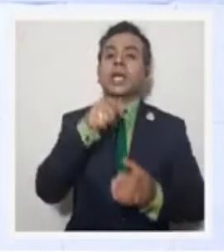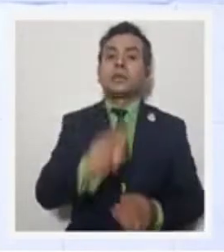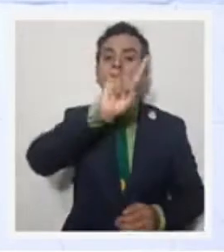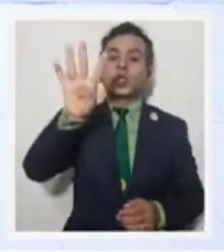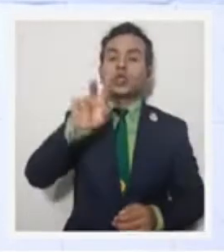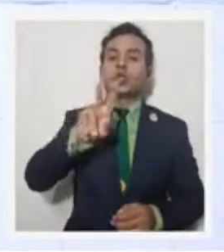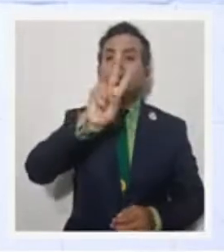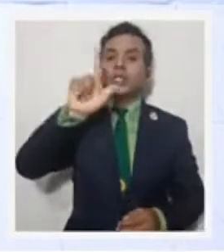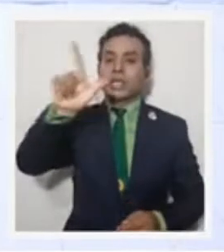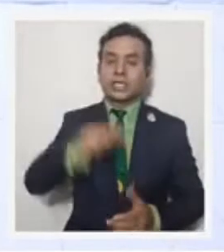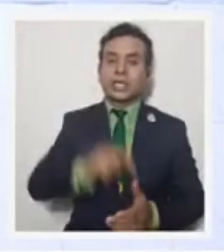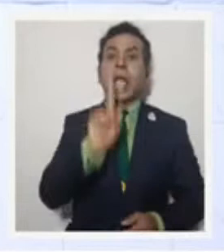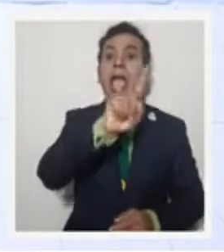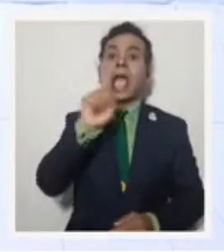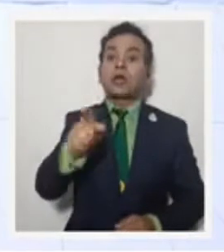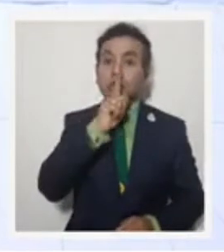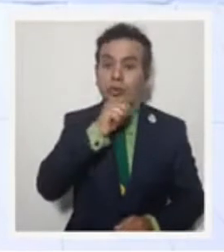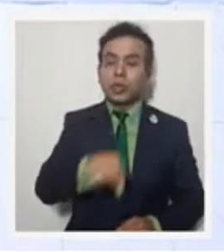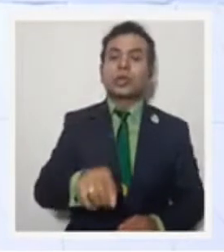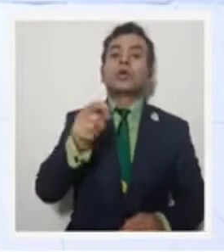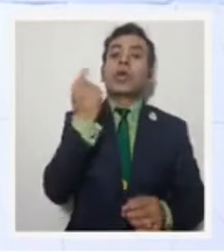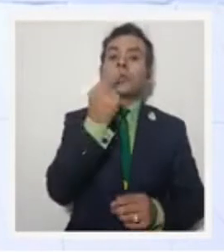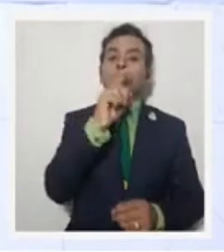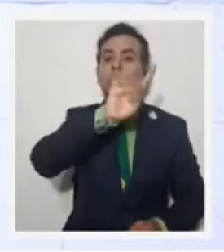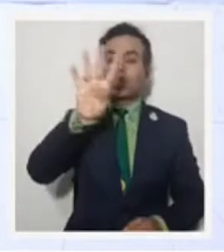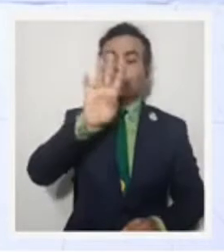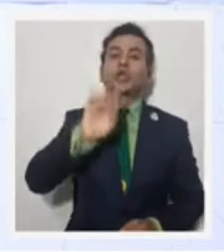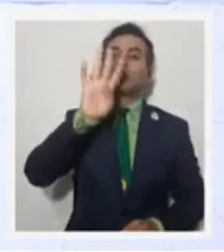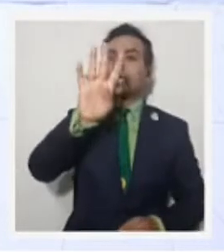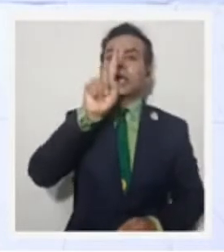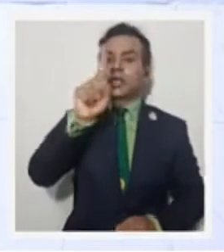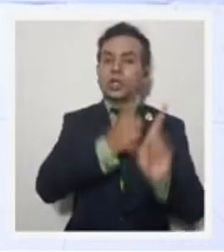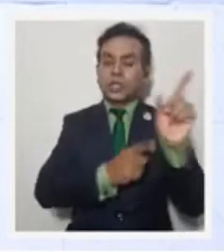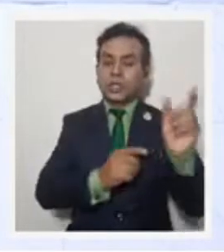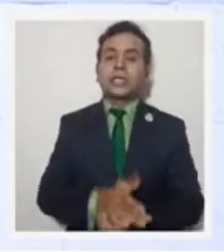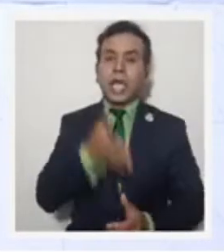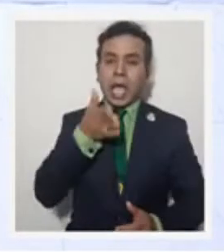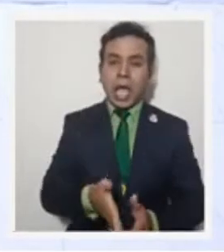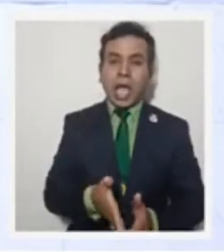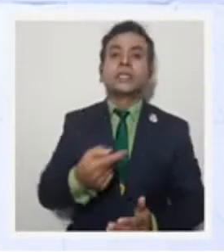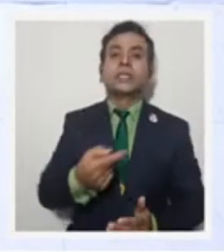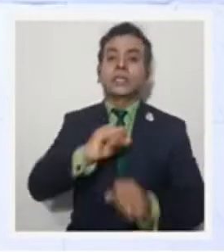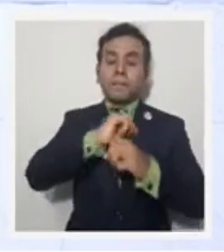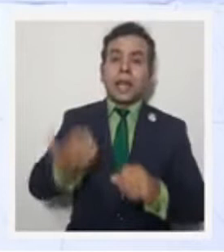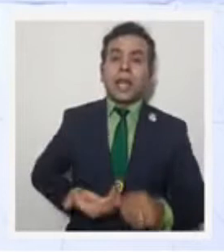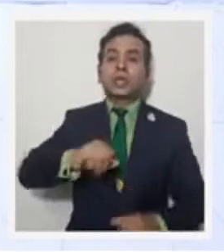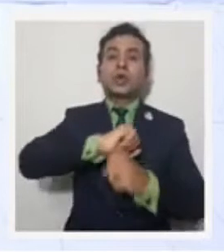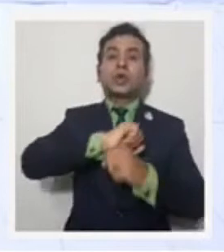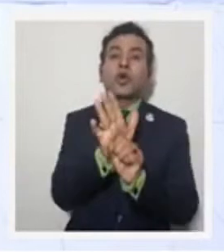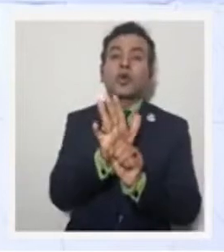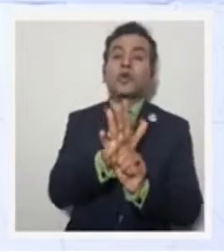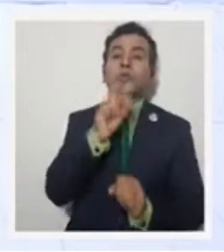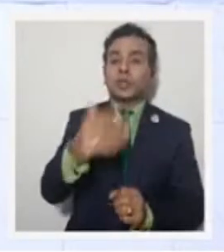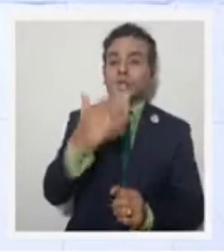আজ 5 মে 2020 22 বৈশাখ 1427 এবং 11 রমজান